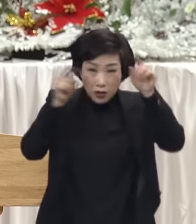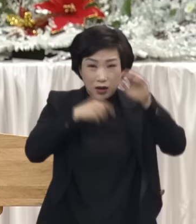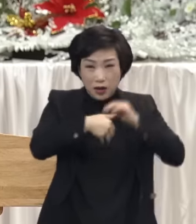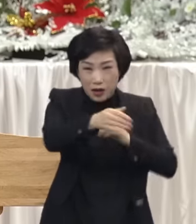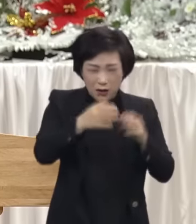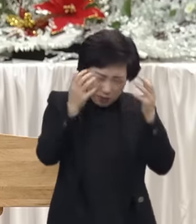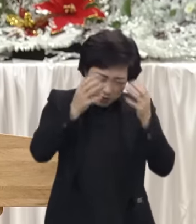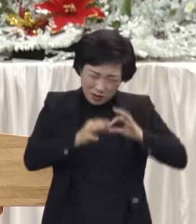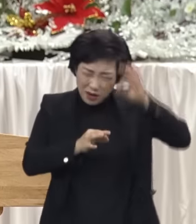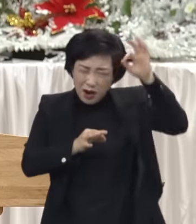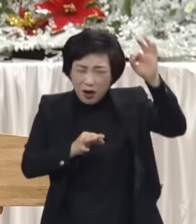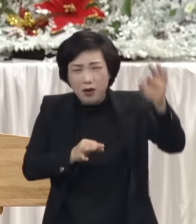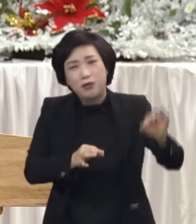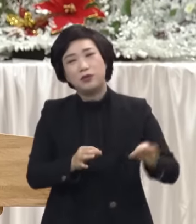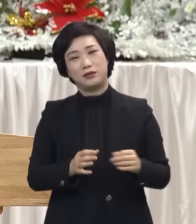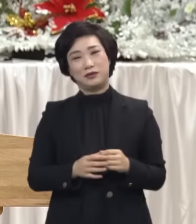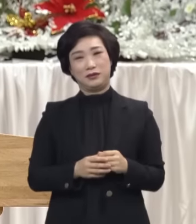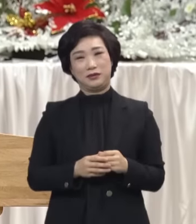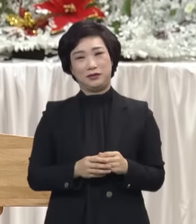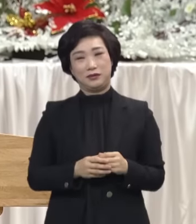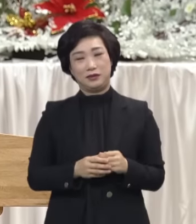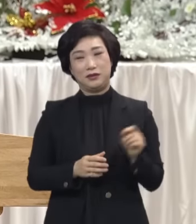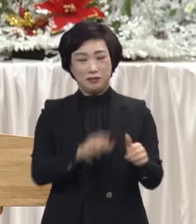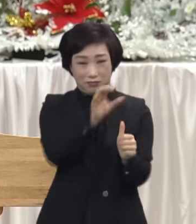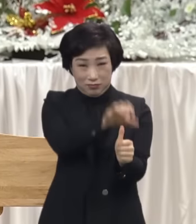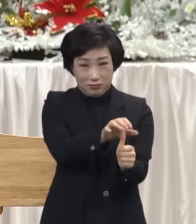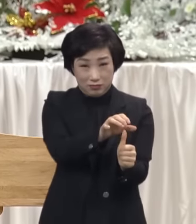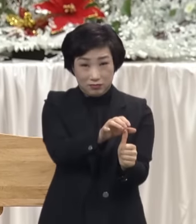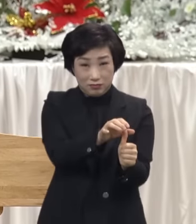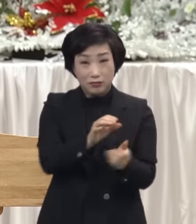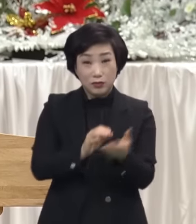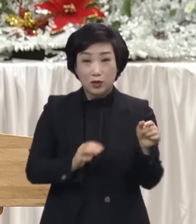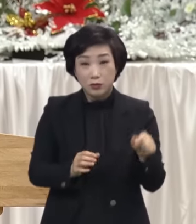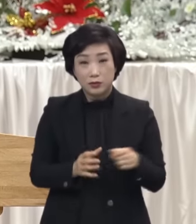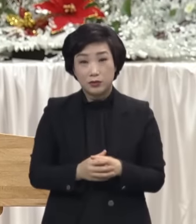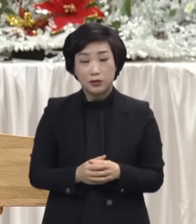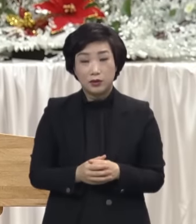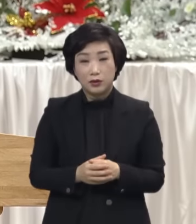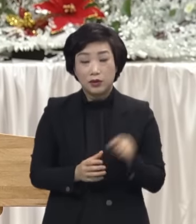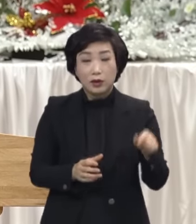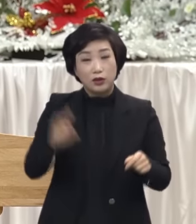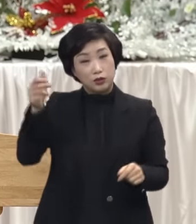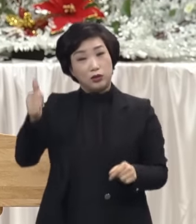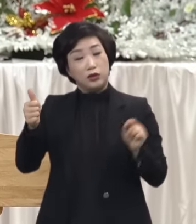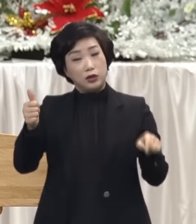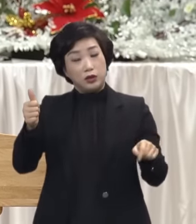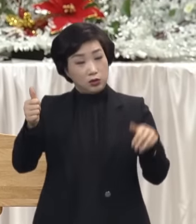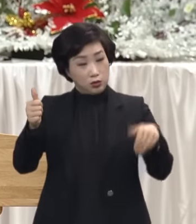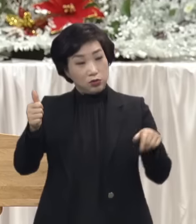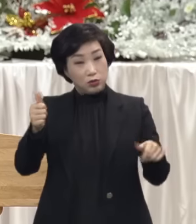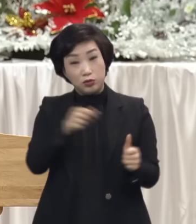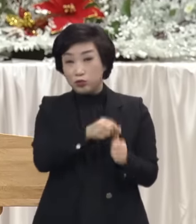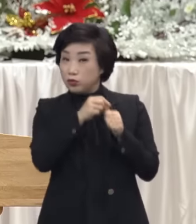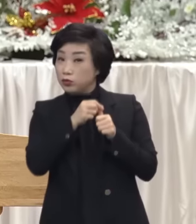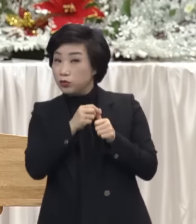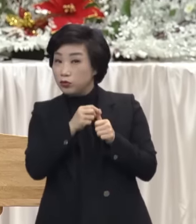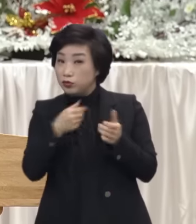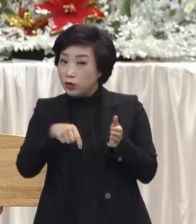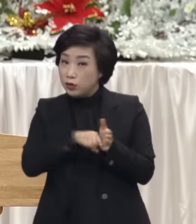곳에 영원히 갇히게 될 때 그 주인이 종을 구하기